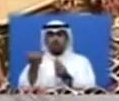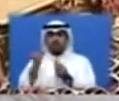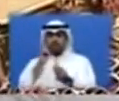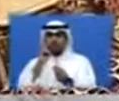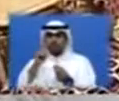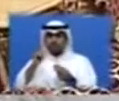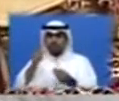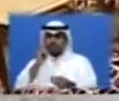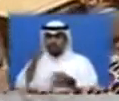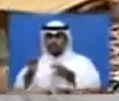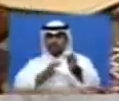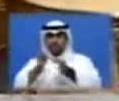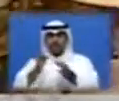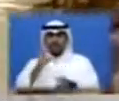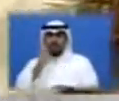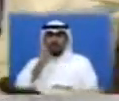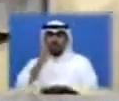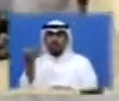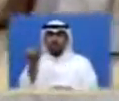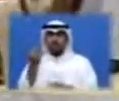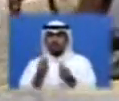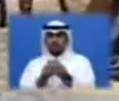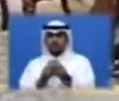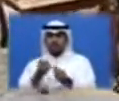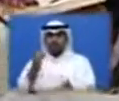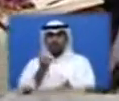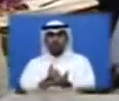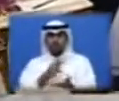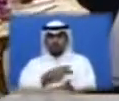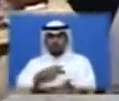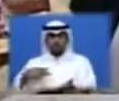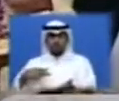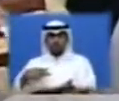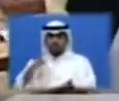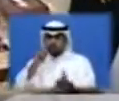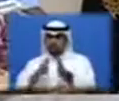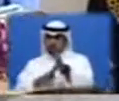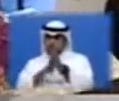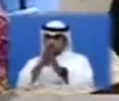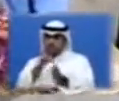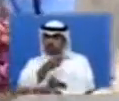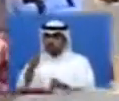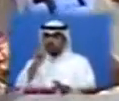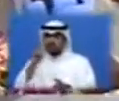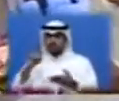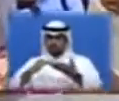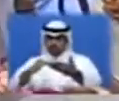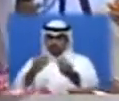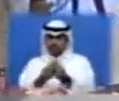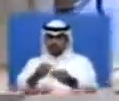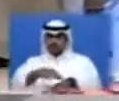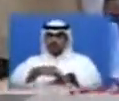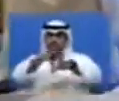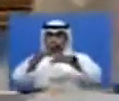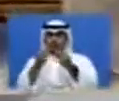الشعبية باعتبارها مساندة لدور الحكومات في توطيد العلاقات وتنميتها بما يخدم مصالح الشعوب ويساهم في